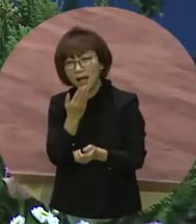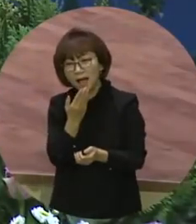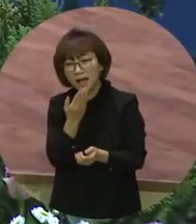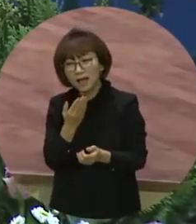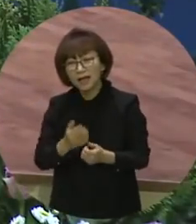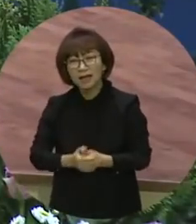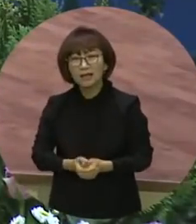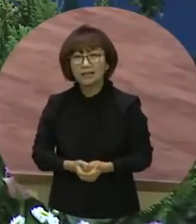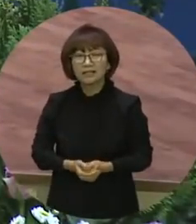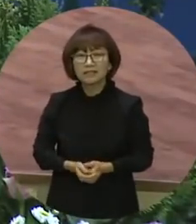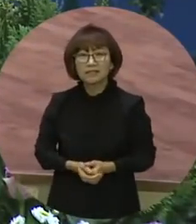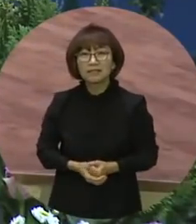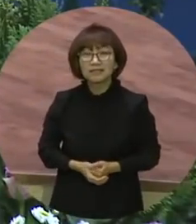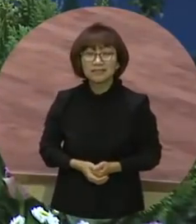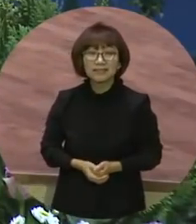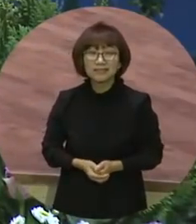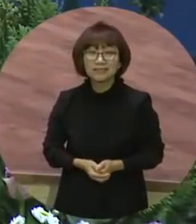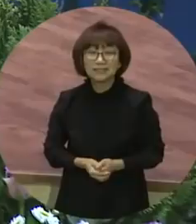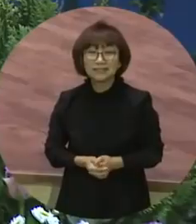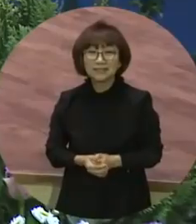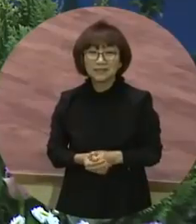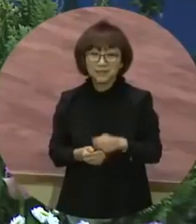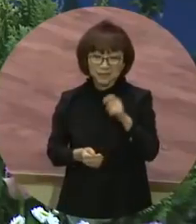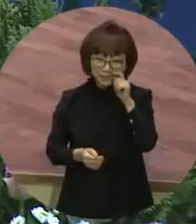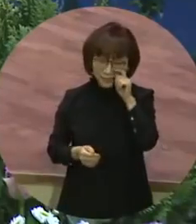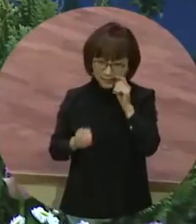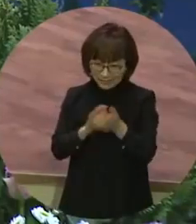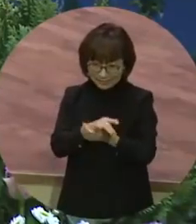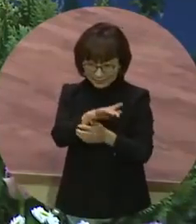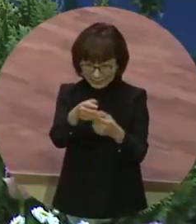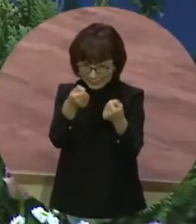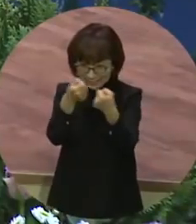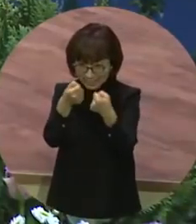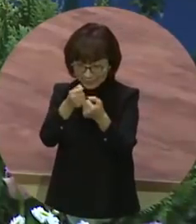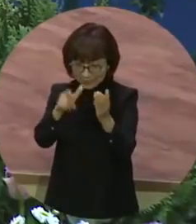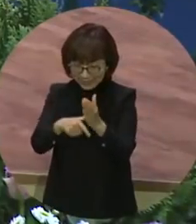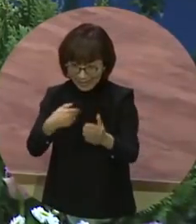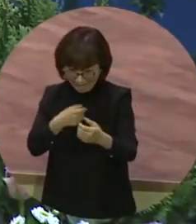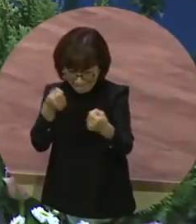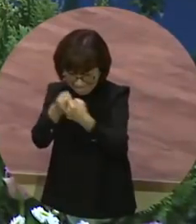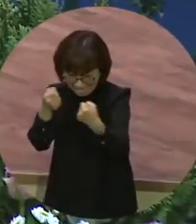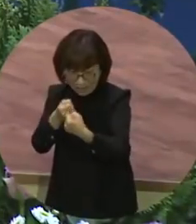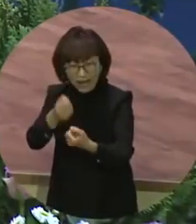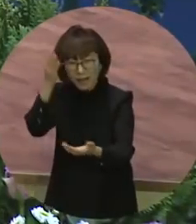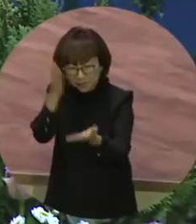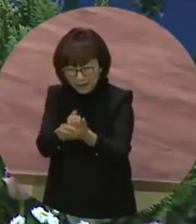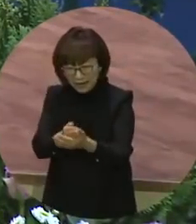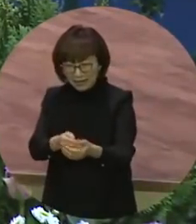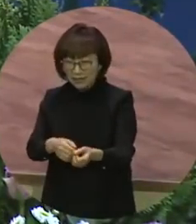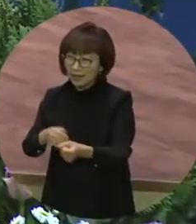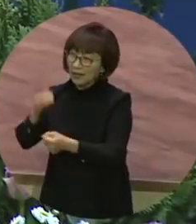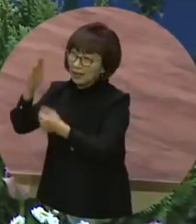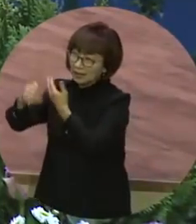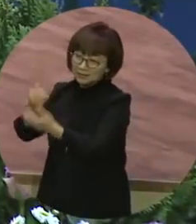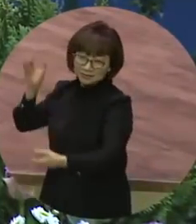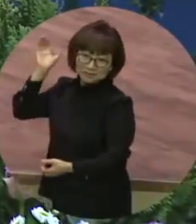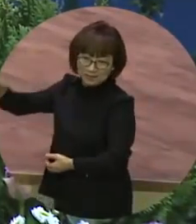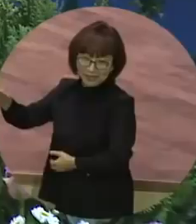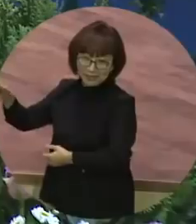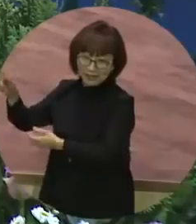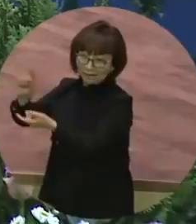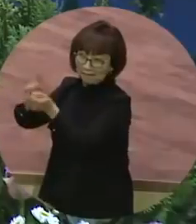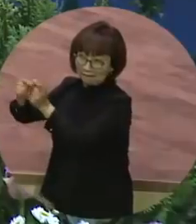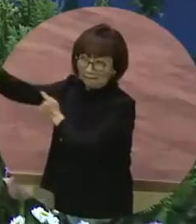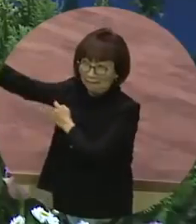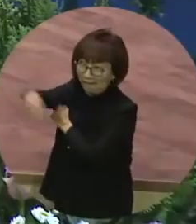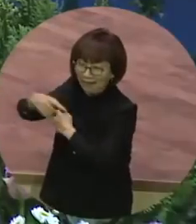그래서 말씀드렸지요. 영적 대진표를 바꾸라. 뭐든지요 문제와 사건 오거든 내 능력, 네 능력